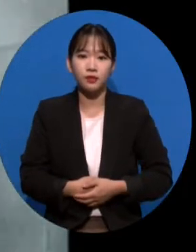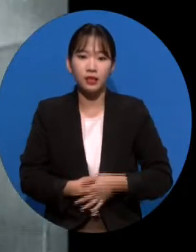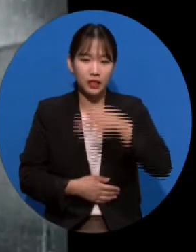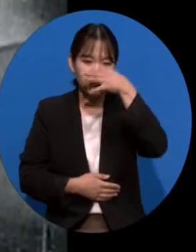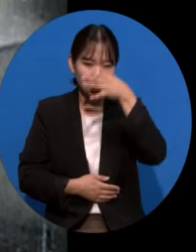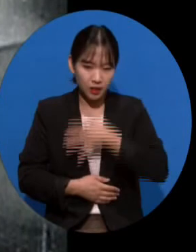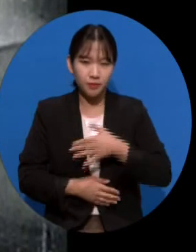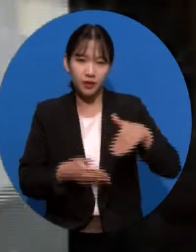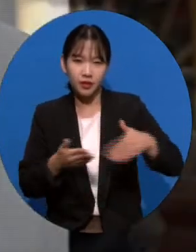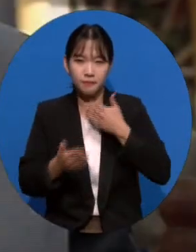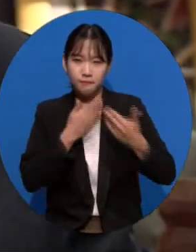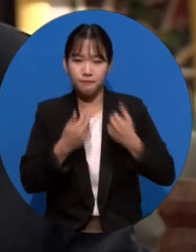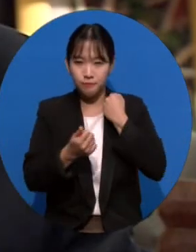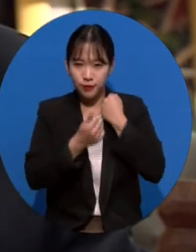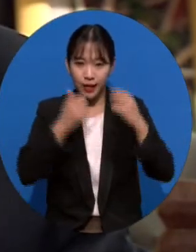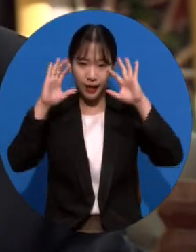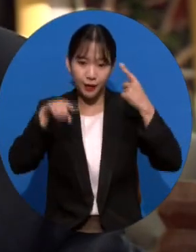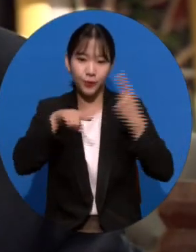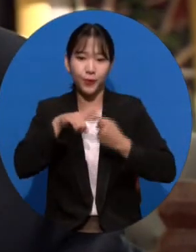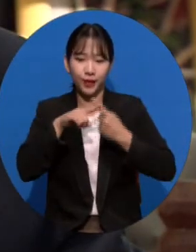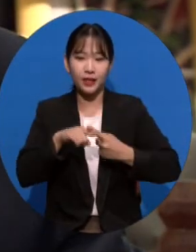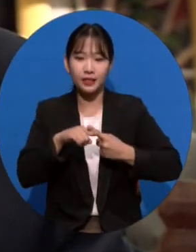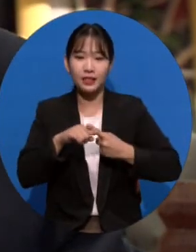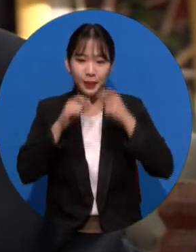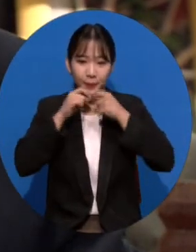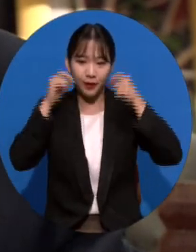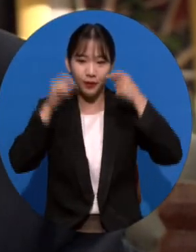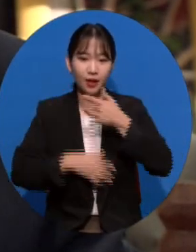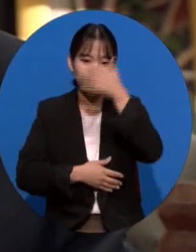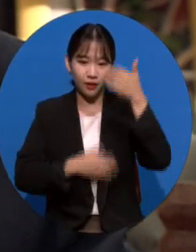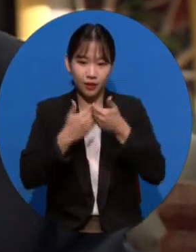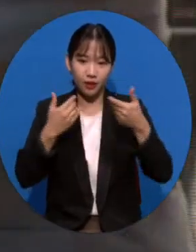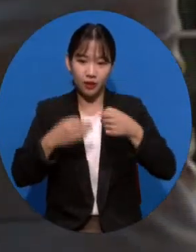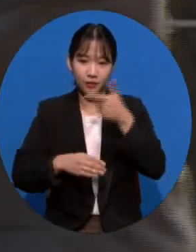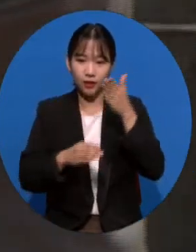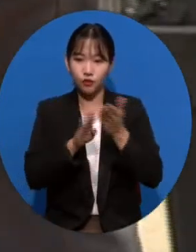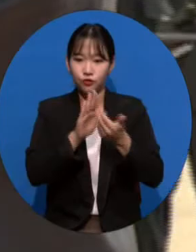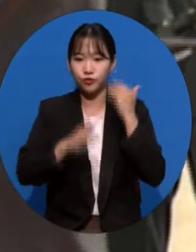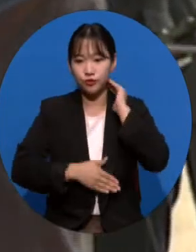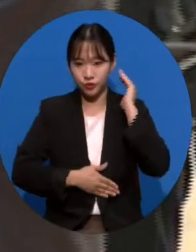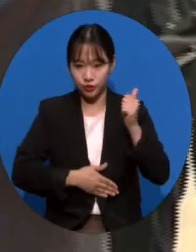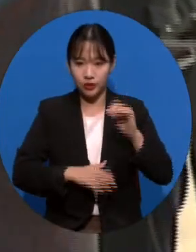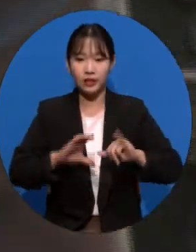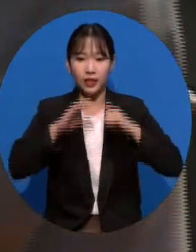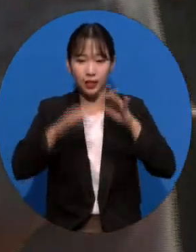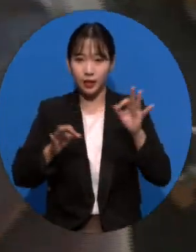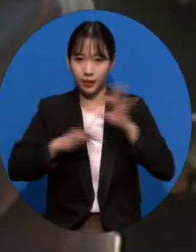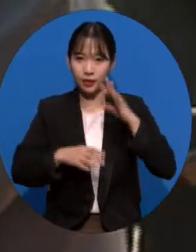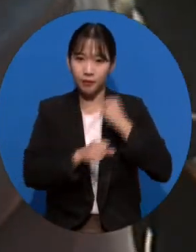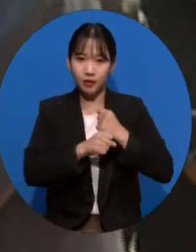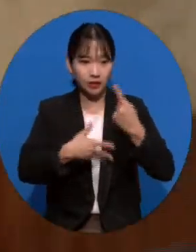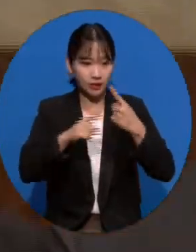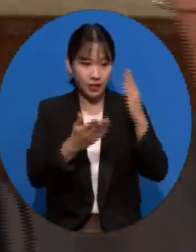험난한 역경을 겪어오고도 아이처럼 밝은 미소가 아름다웠던 고 김대중 전 대통령. 전 세계를 놀라게 한